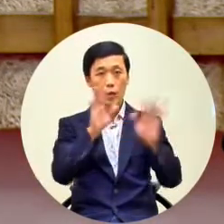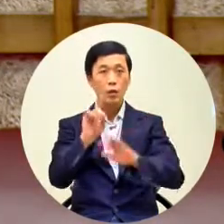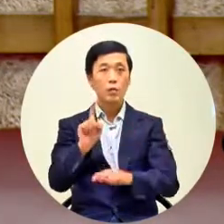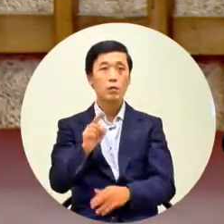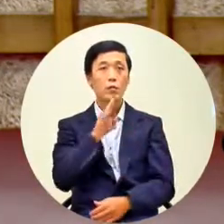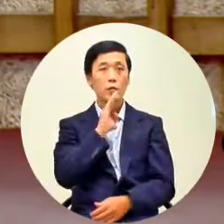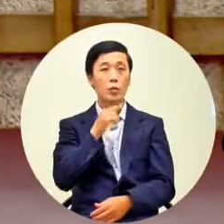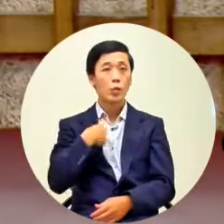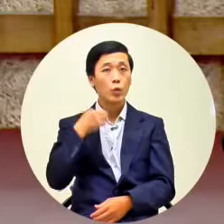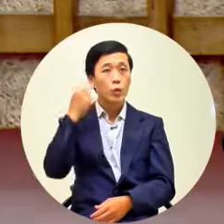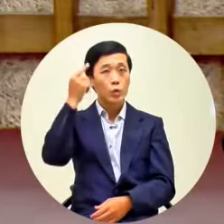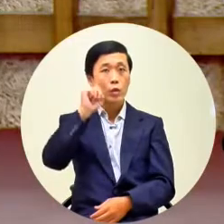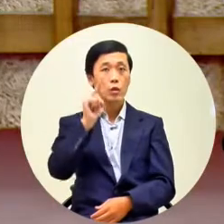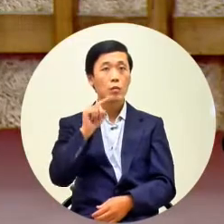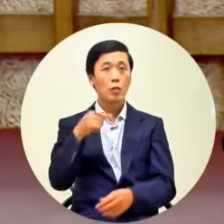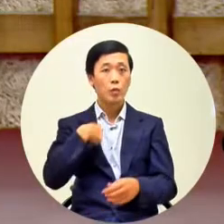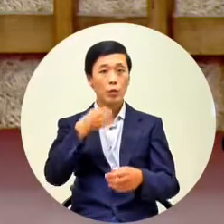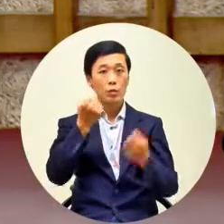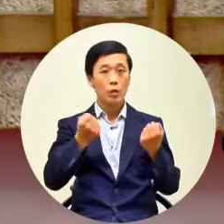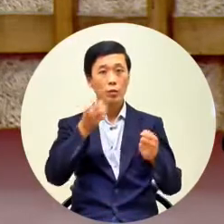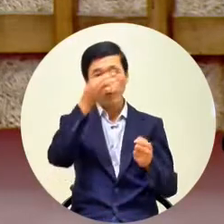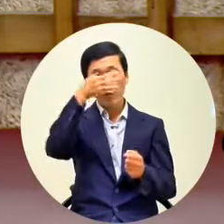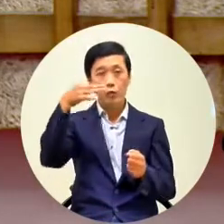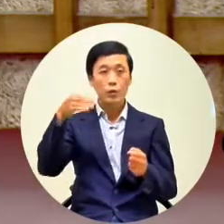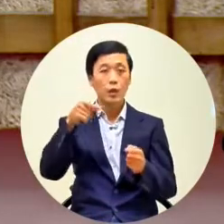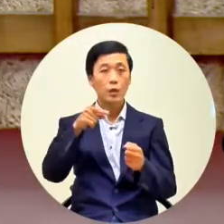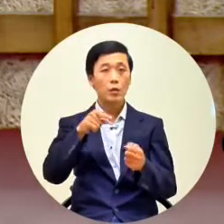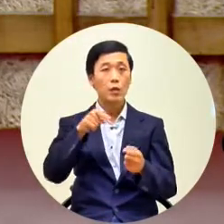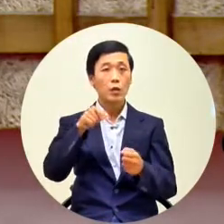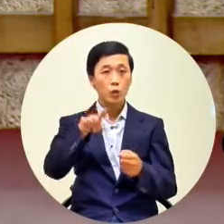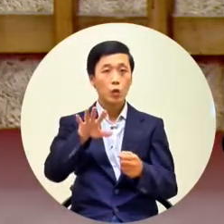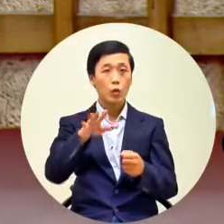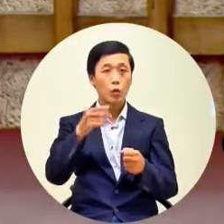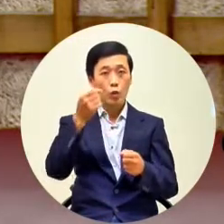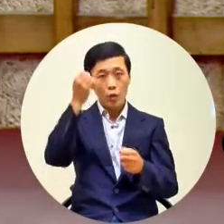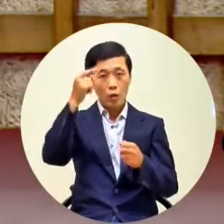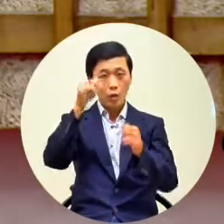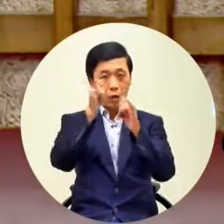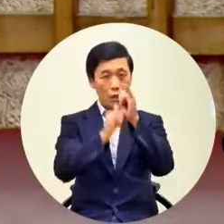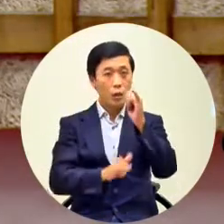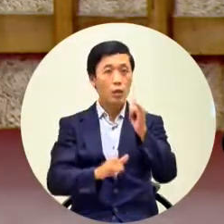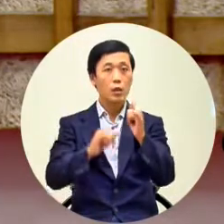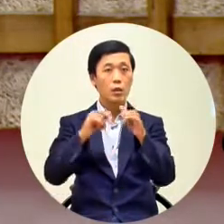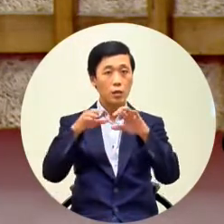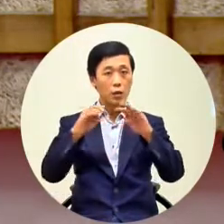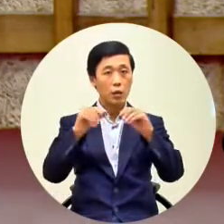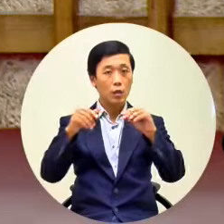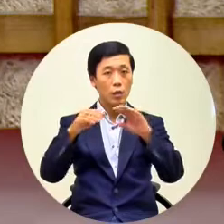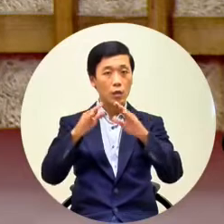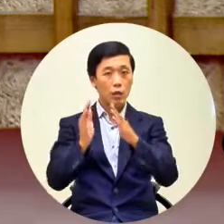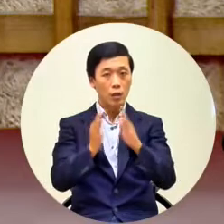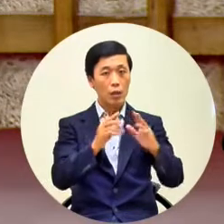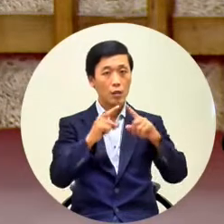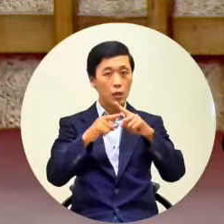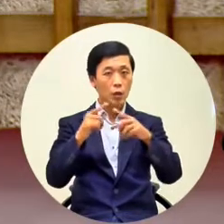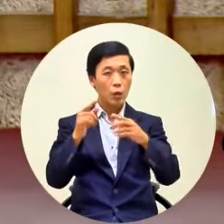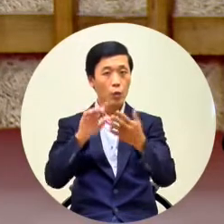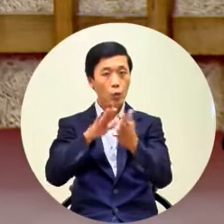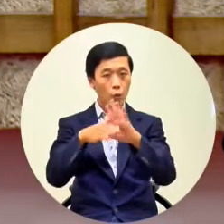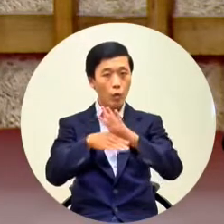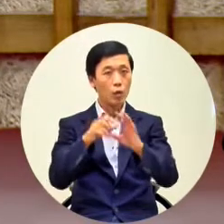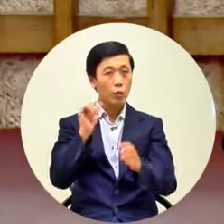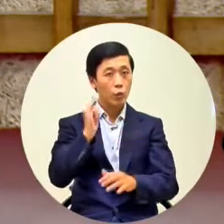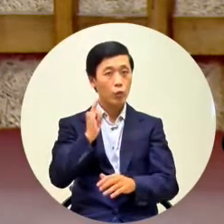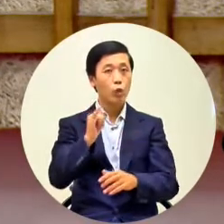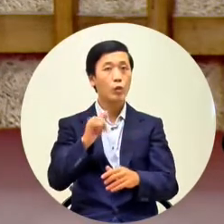我觉得我们在凤山有得天独厚历史、人文、地理的条件。底下这个结合港